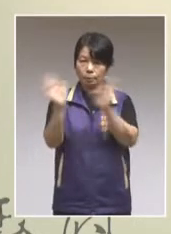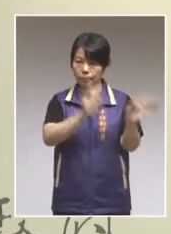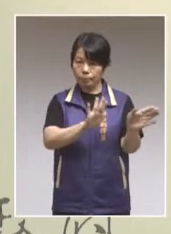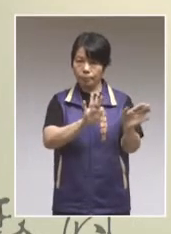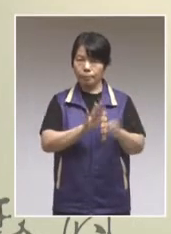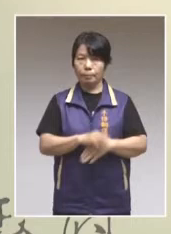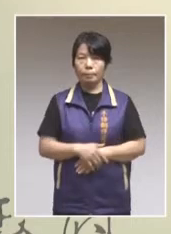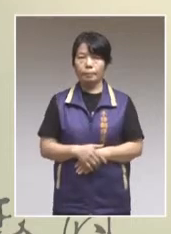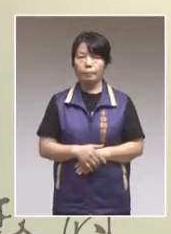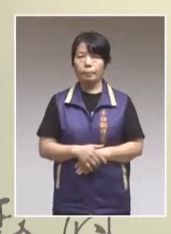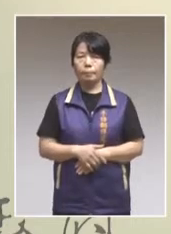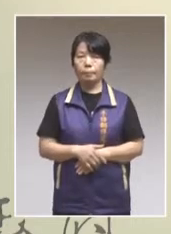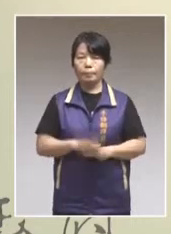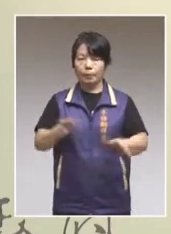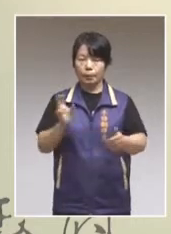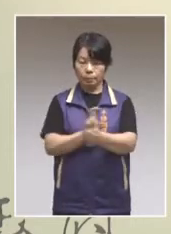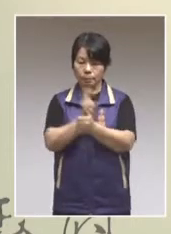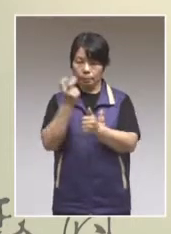其实